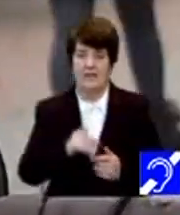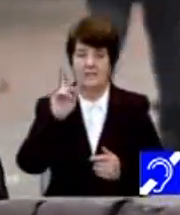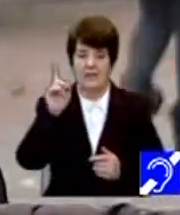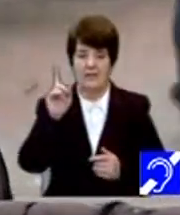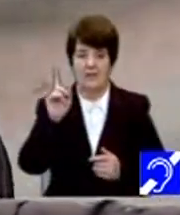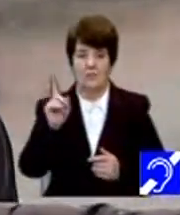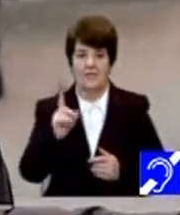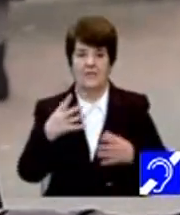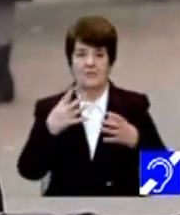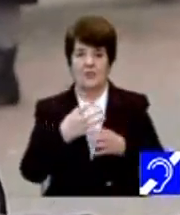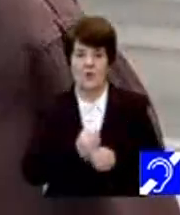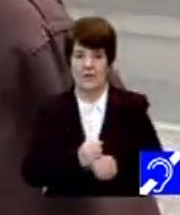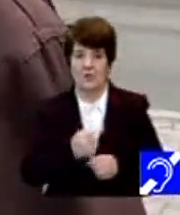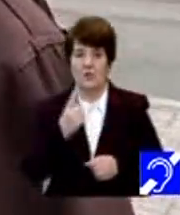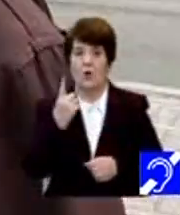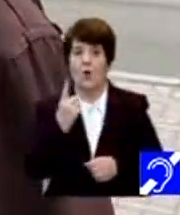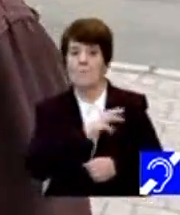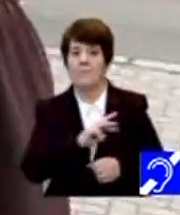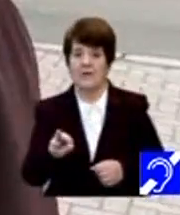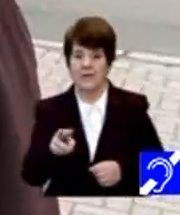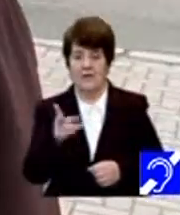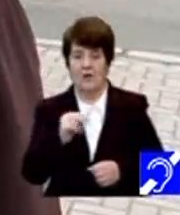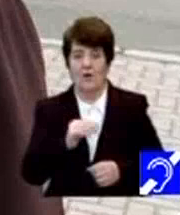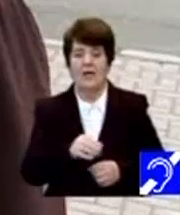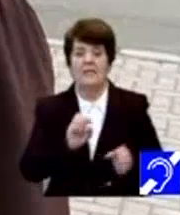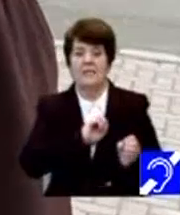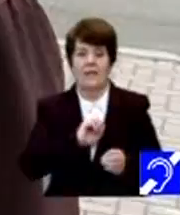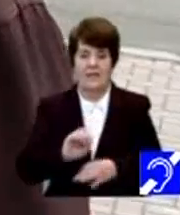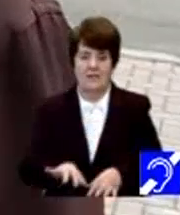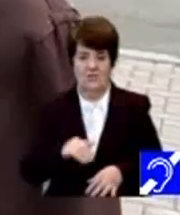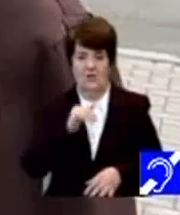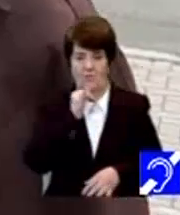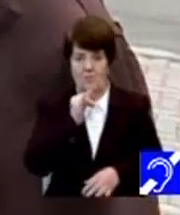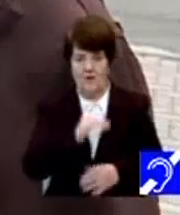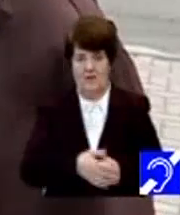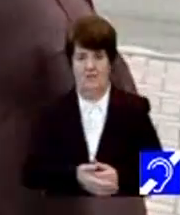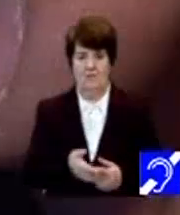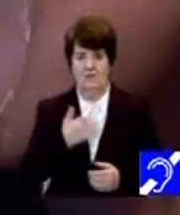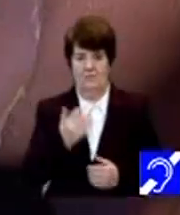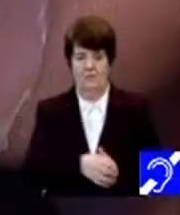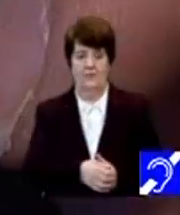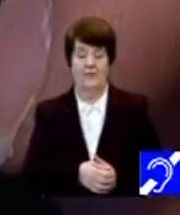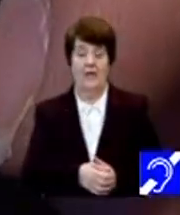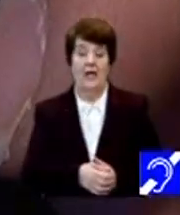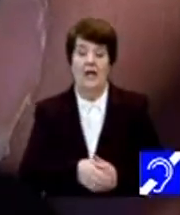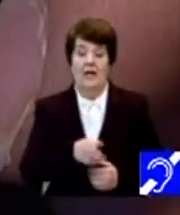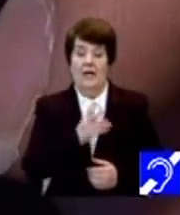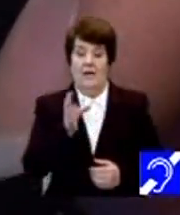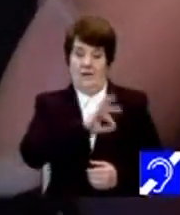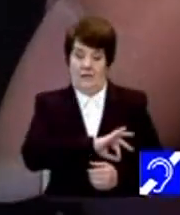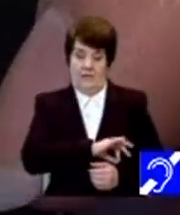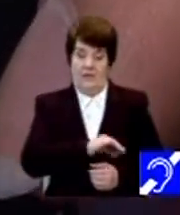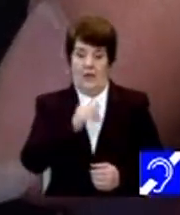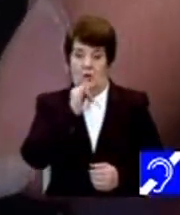verdeață. Să dea Dumnezeu să scumpească țigările de 1000 de ori. Să lăsă fumatul. Nu aduce la nimic bun. Asta e ardere de bani și sănătate.